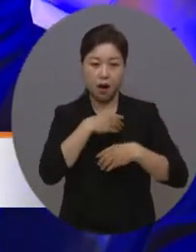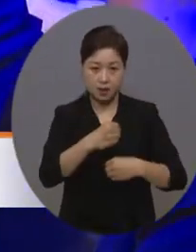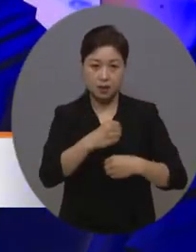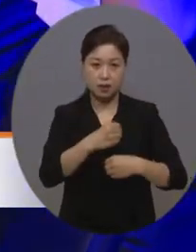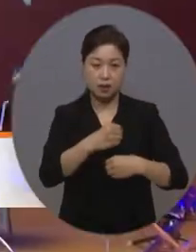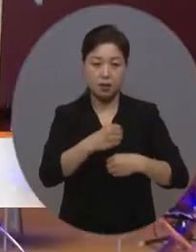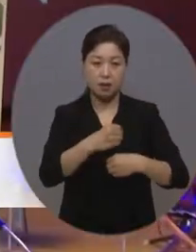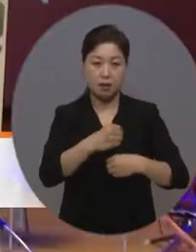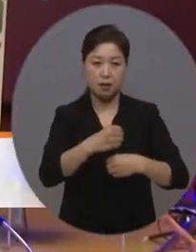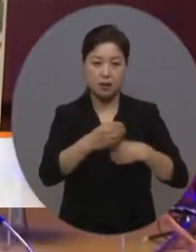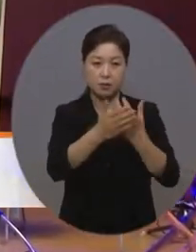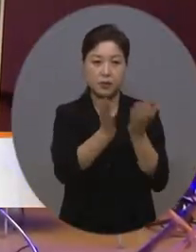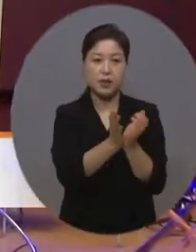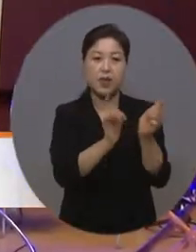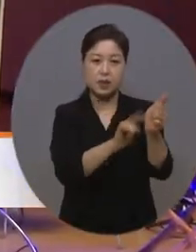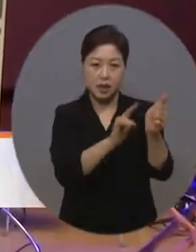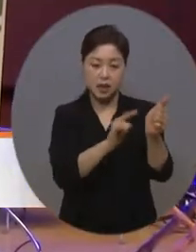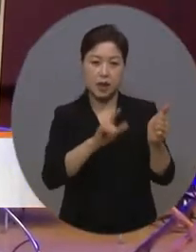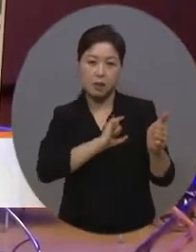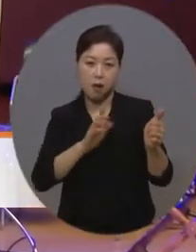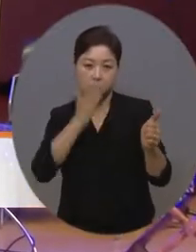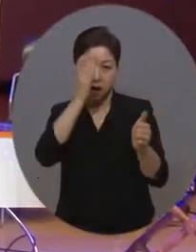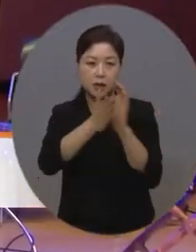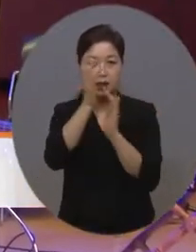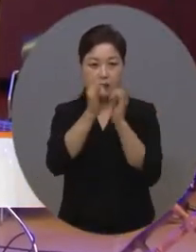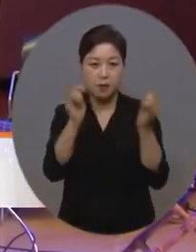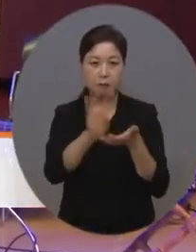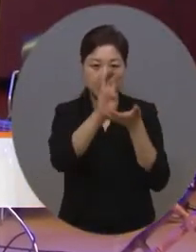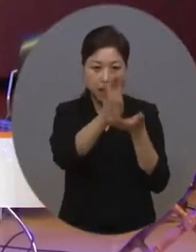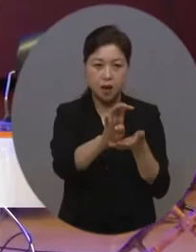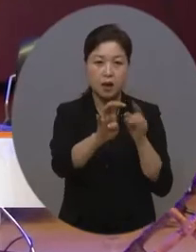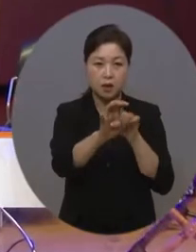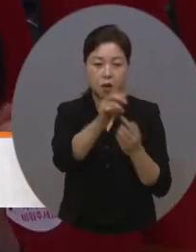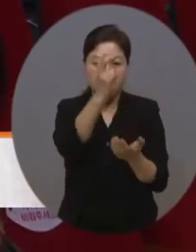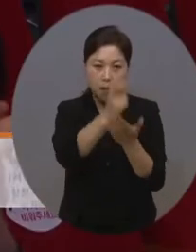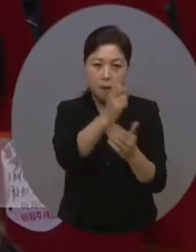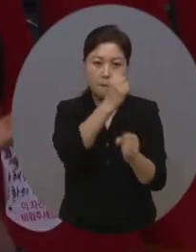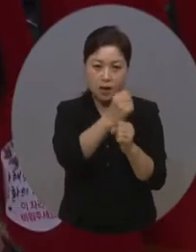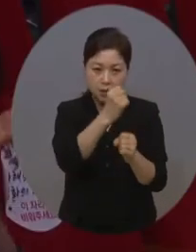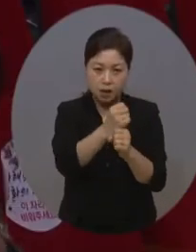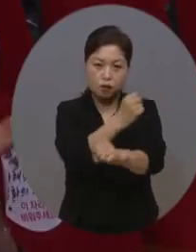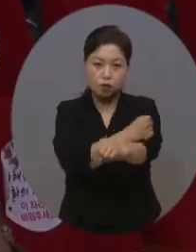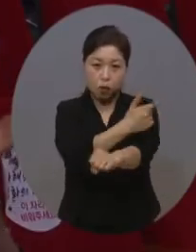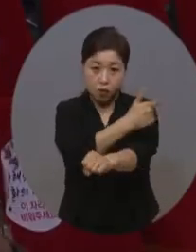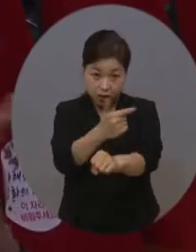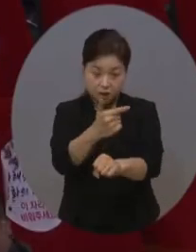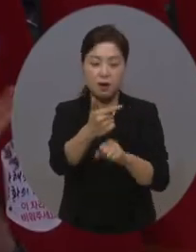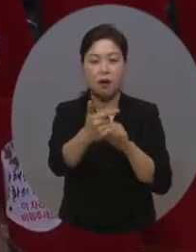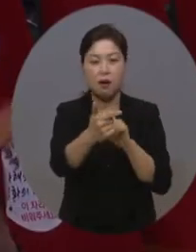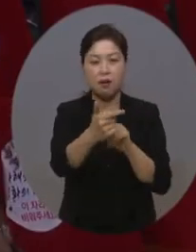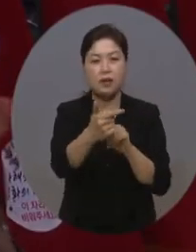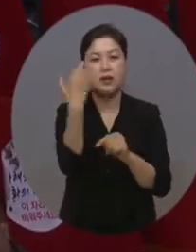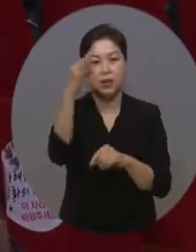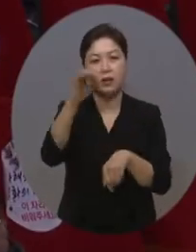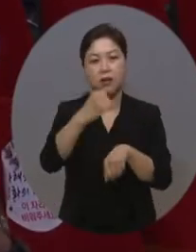시민패를 직접 전달하고 법안 제정에 기여한 공로를 인정해 여수시 명예 시민으로 선정했습니다.